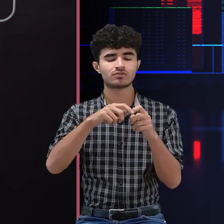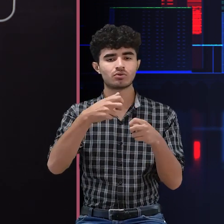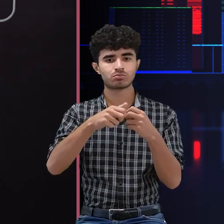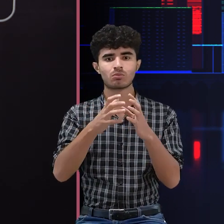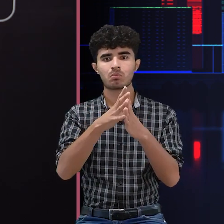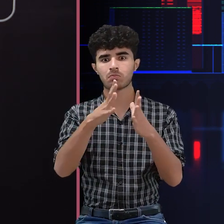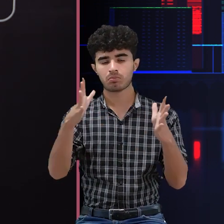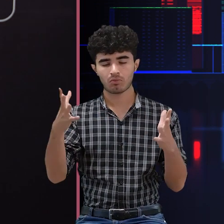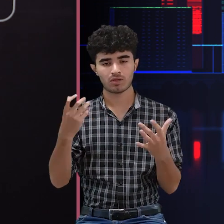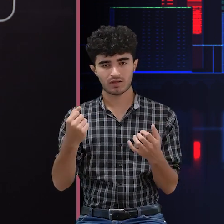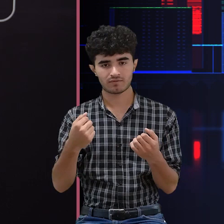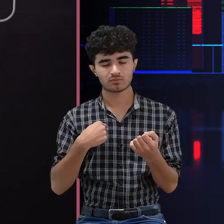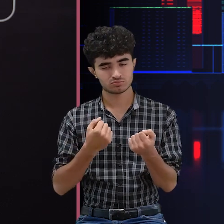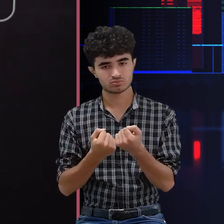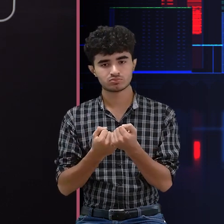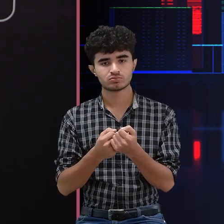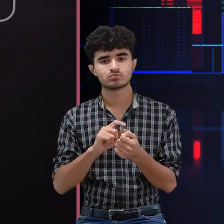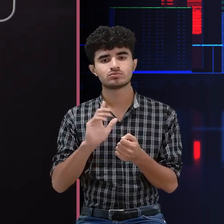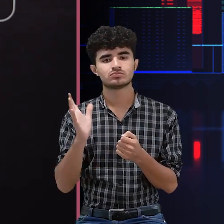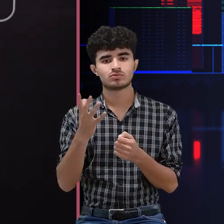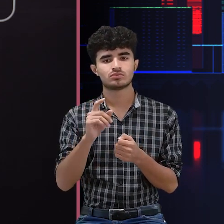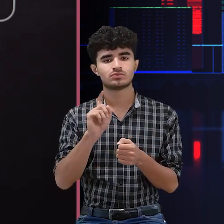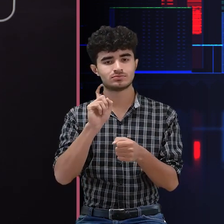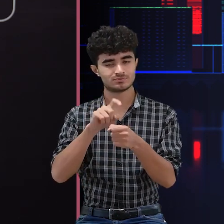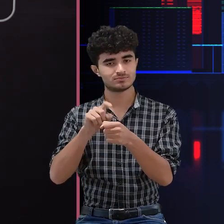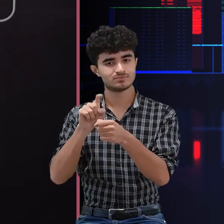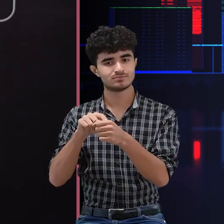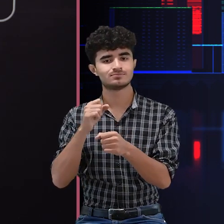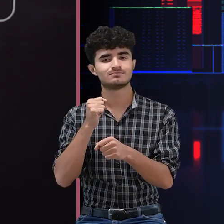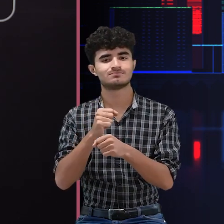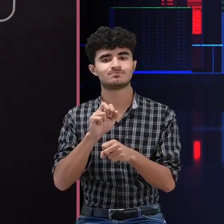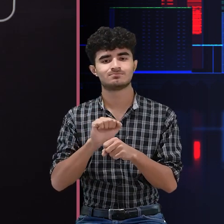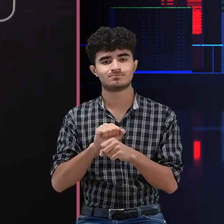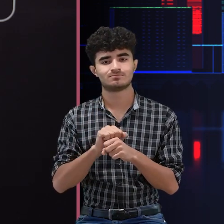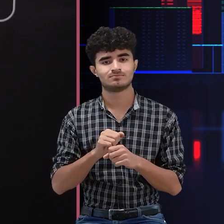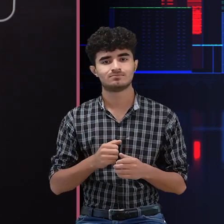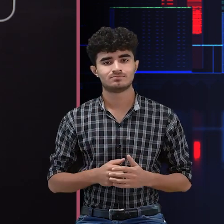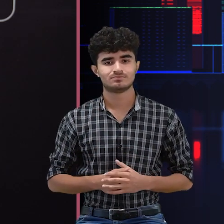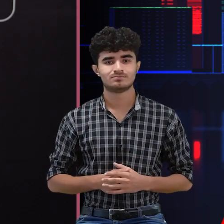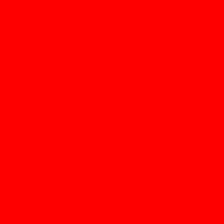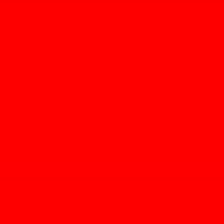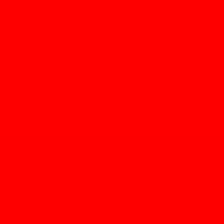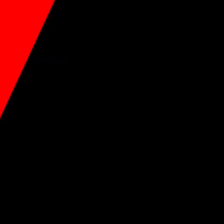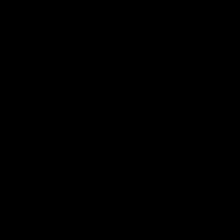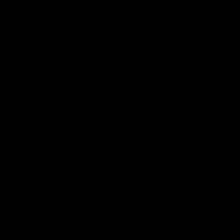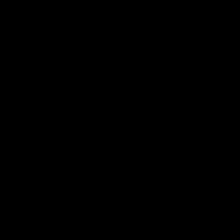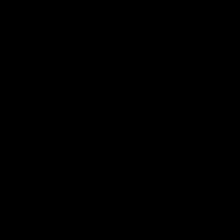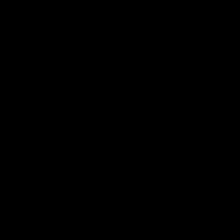بہت زیادہ ہیں ہمارے ملک میں، ان میں آپ حصے دار ہیں۔